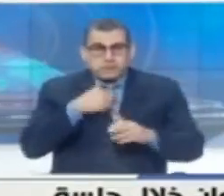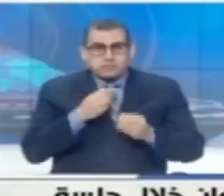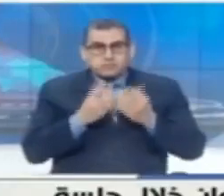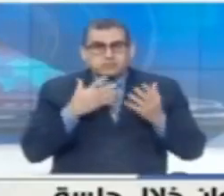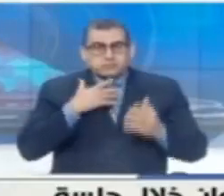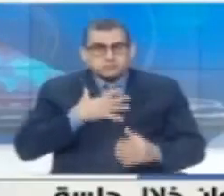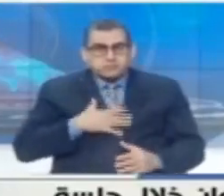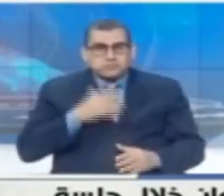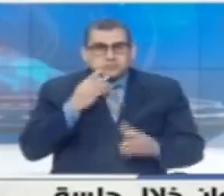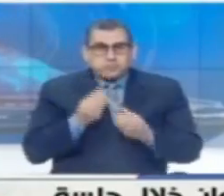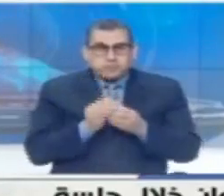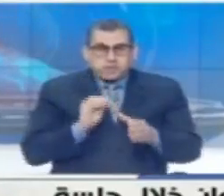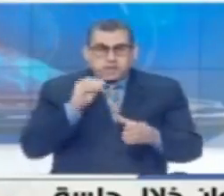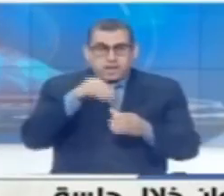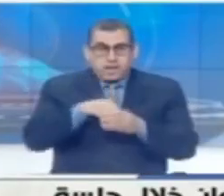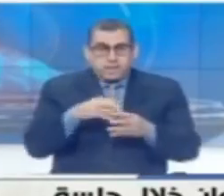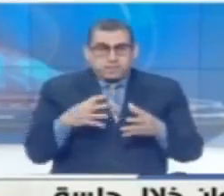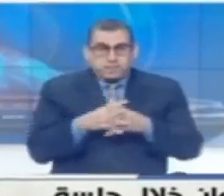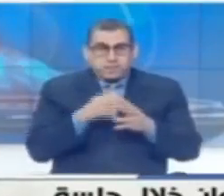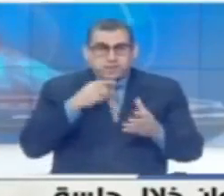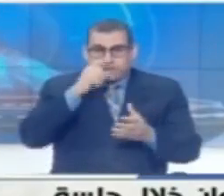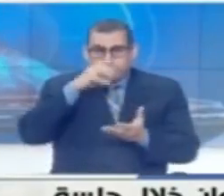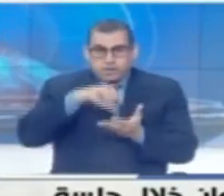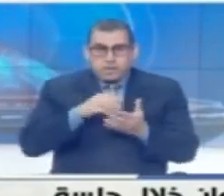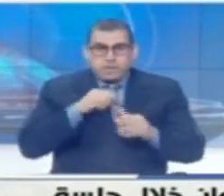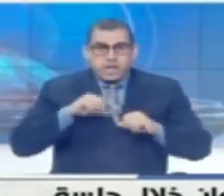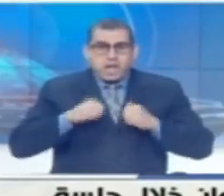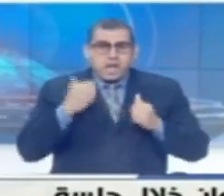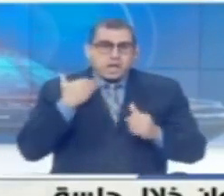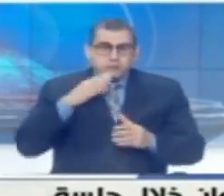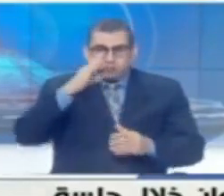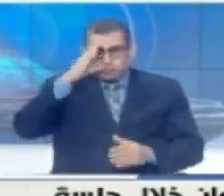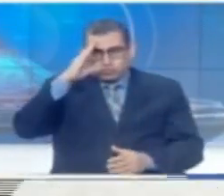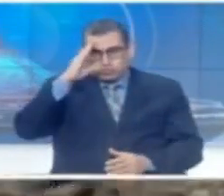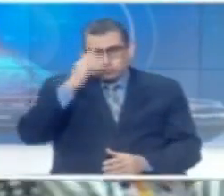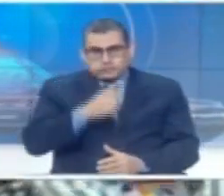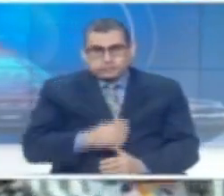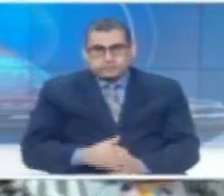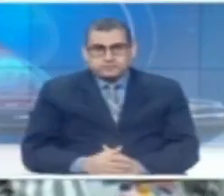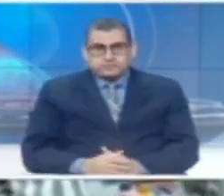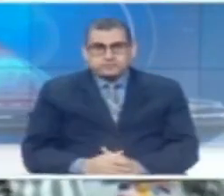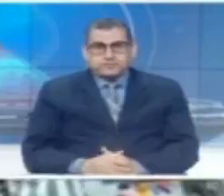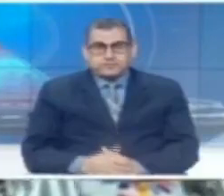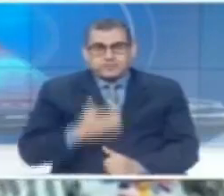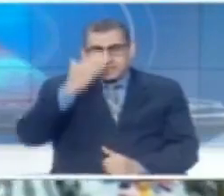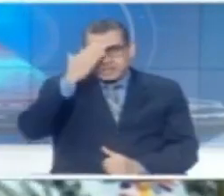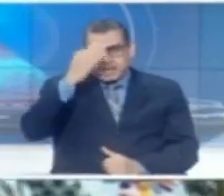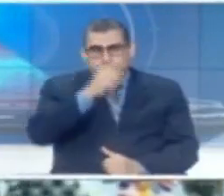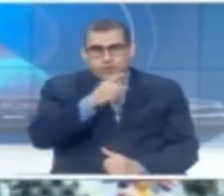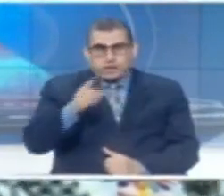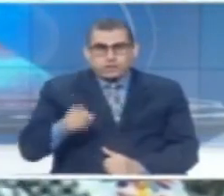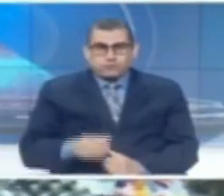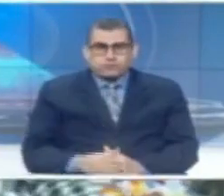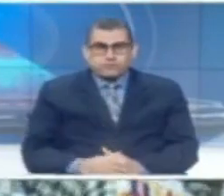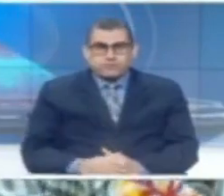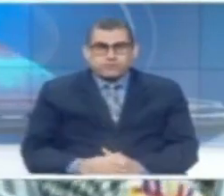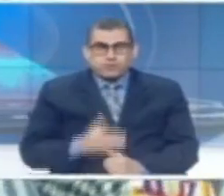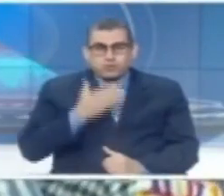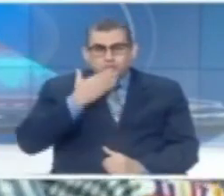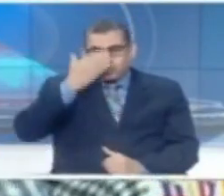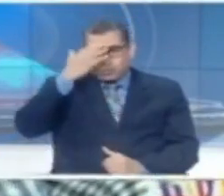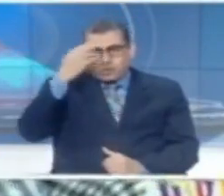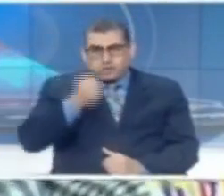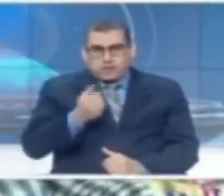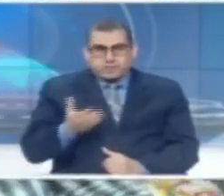إدخال قريتهم وقرى أسوان ضمن مشروع حياة كريمة. سلام عليكم، كل سنة وانتم